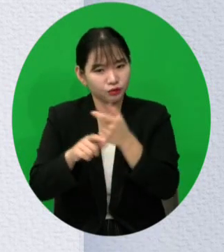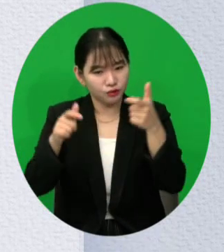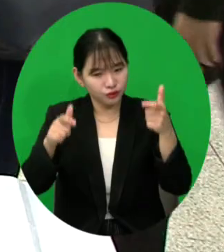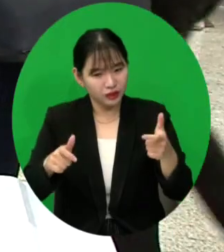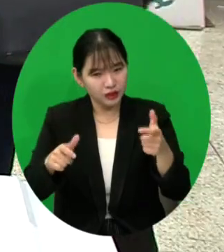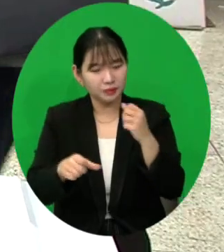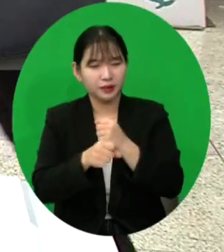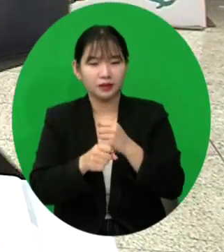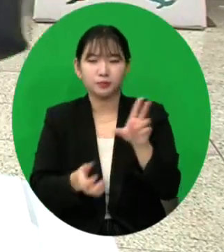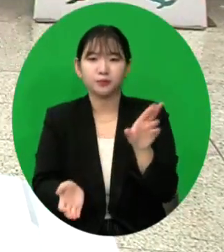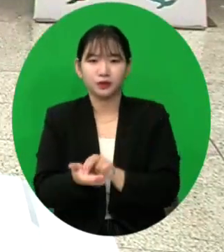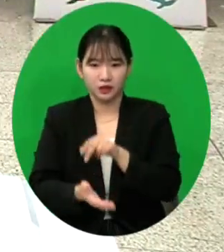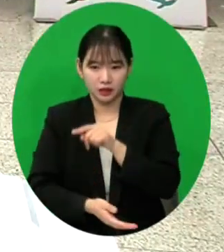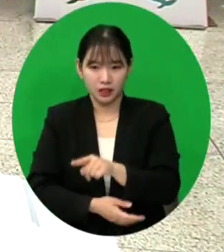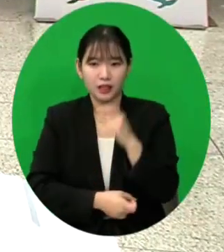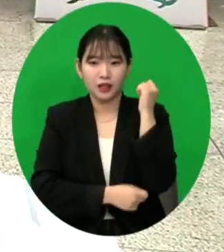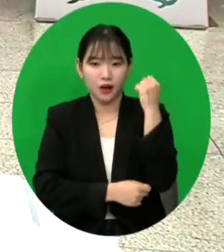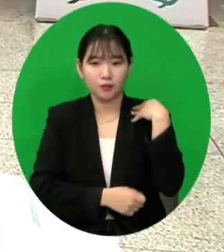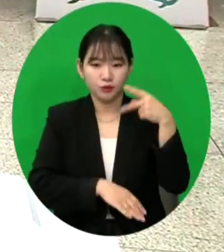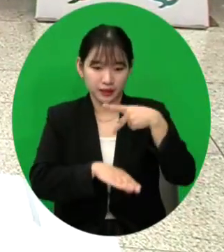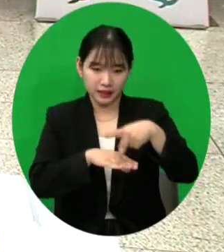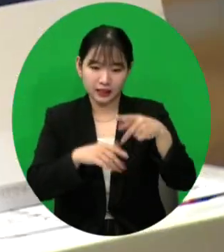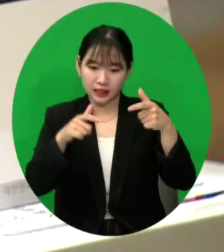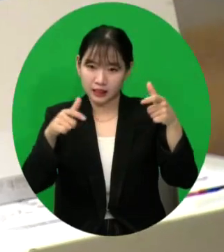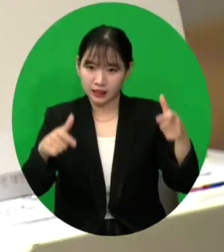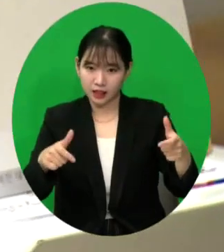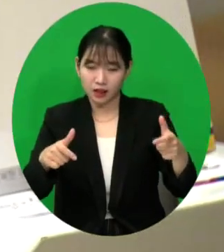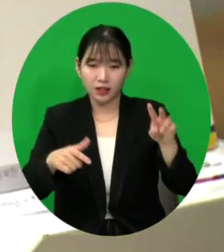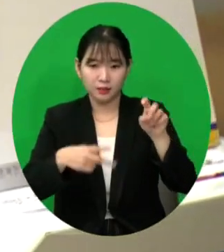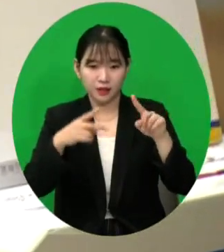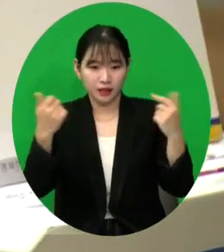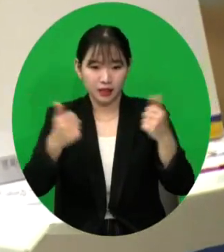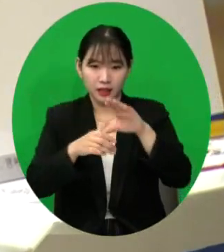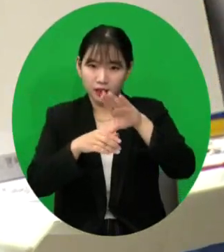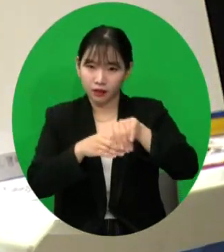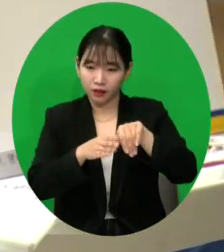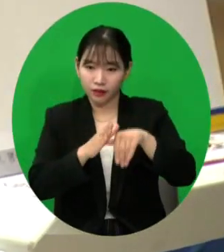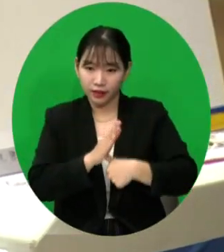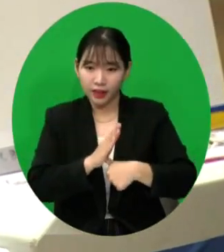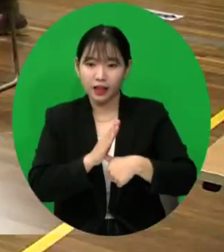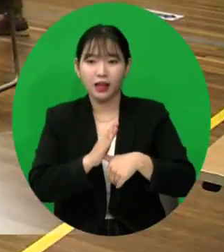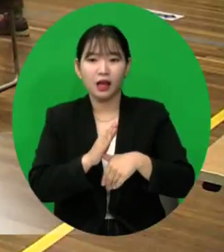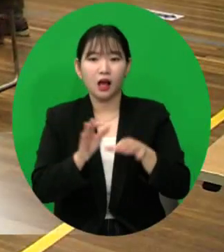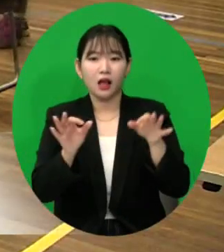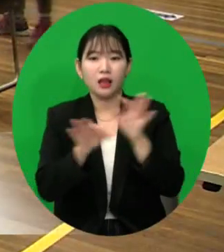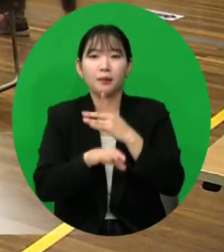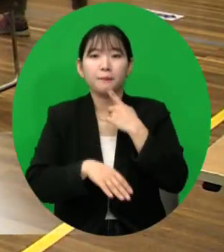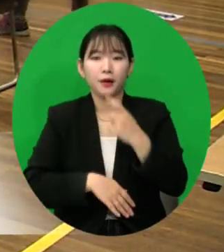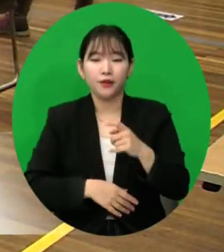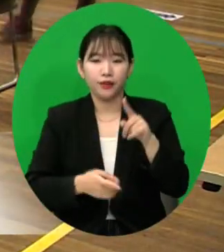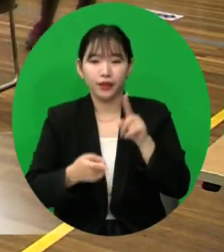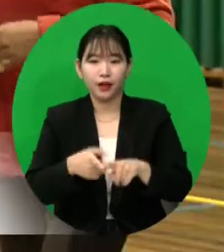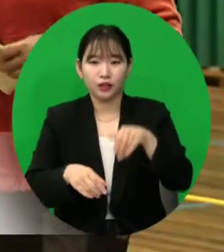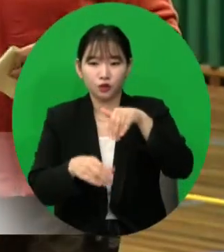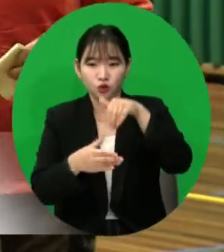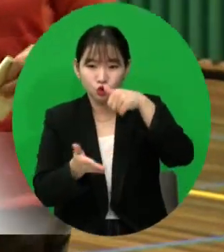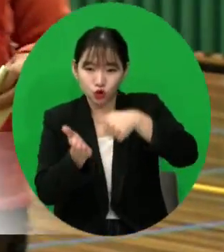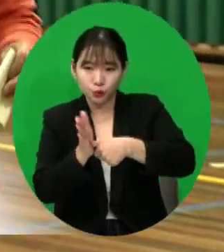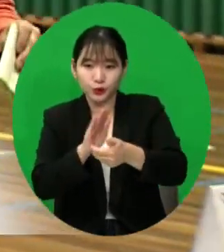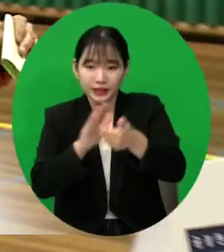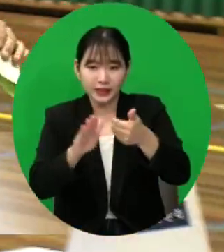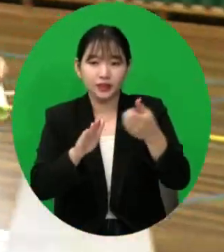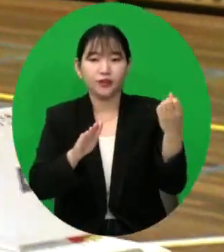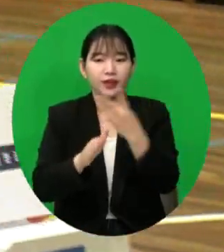만든. 영암 무안 신안 선거구는 지난 21대 총선에서도 공중분해 위기에 놓였다 투표 직전에서야